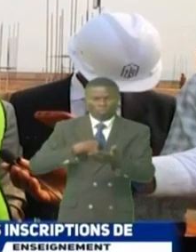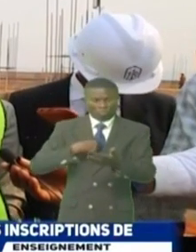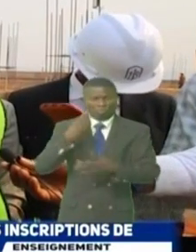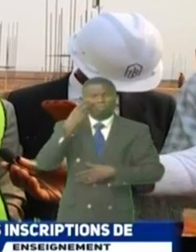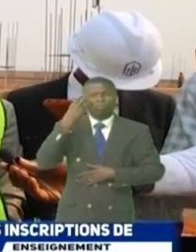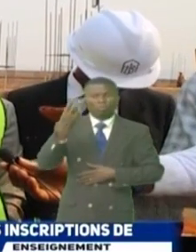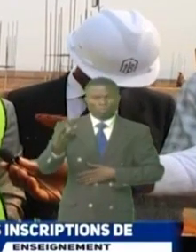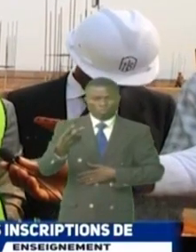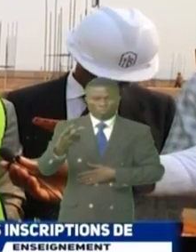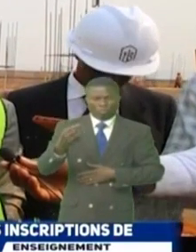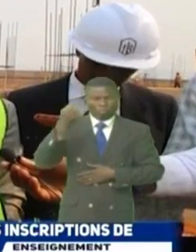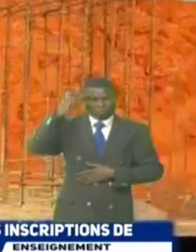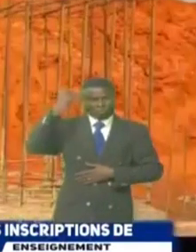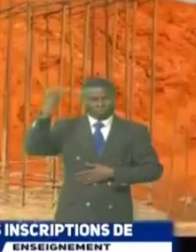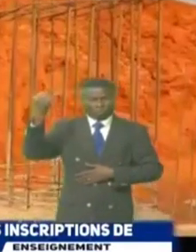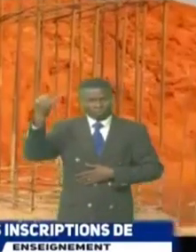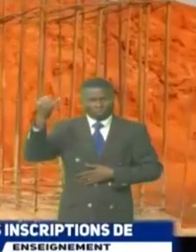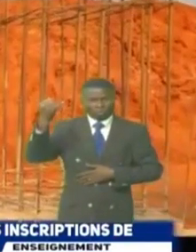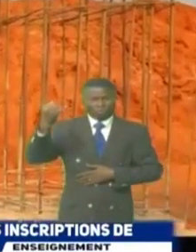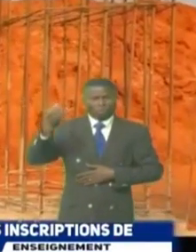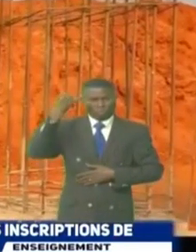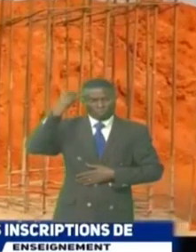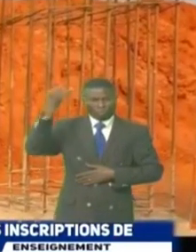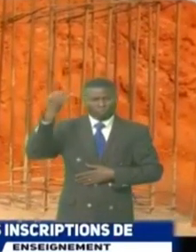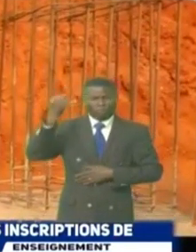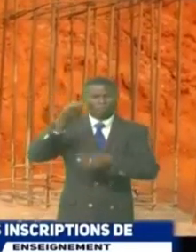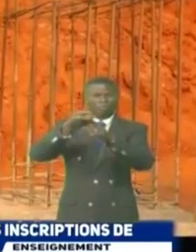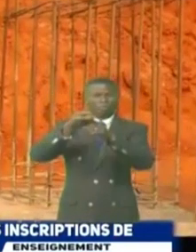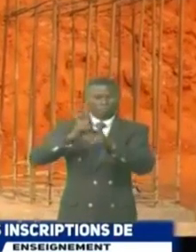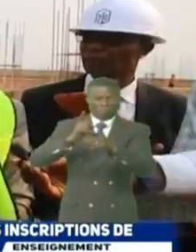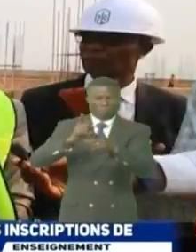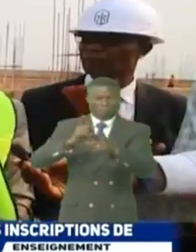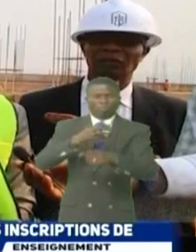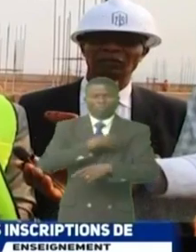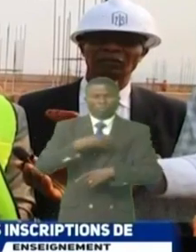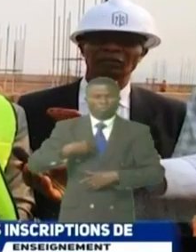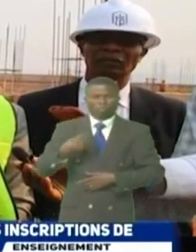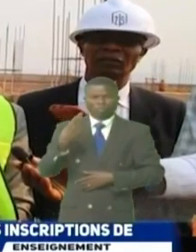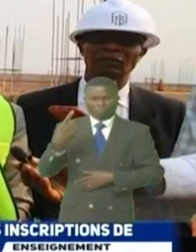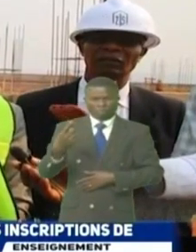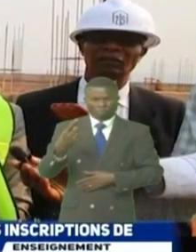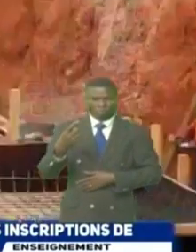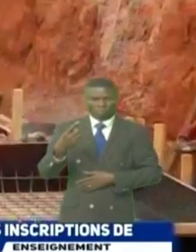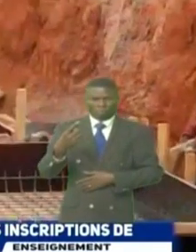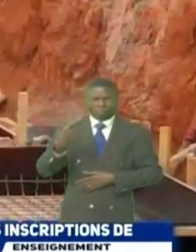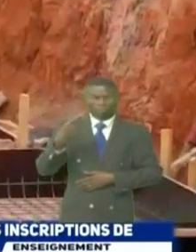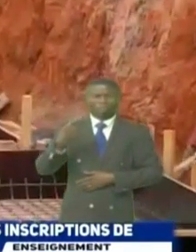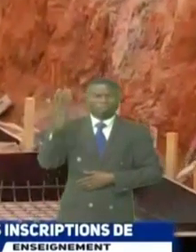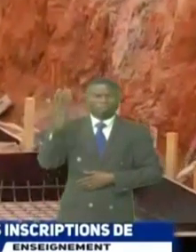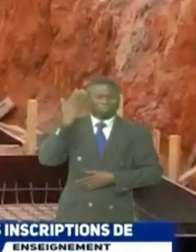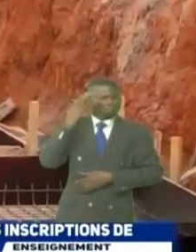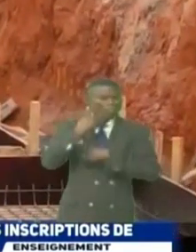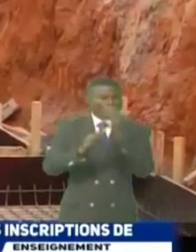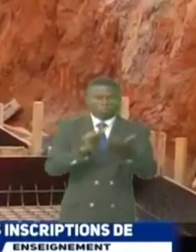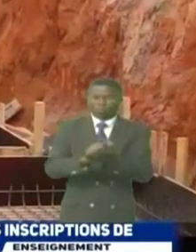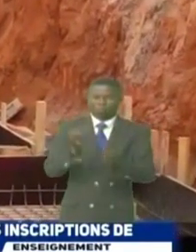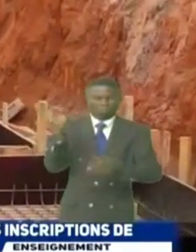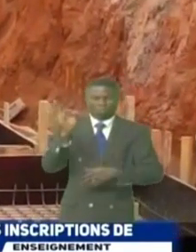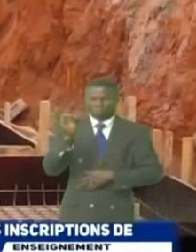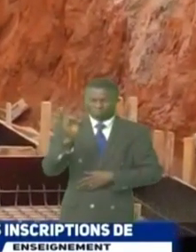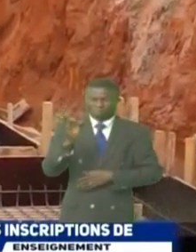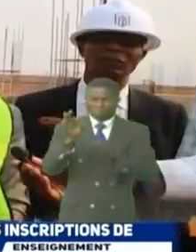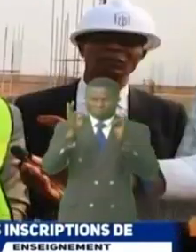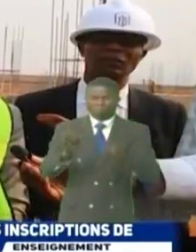vivre les idées ou bien les initiatives qui viennent d'une dame. C'est là où les hommes n'ont pas pu faire ce qu'elle est en train de